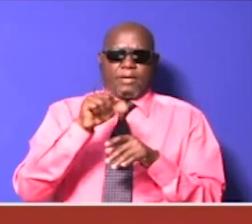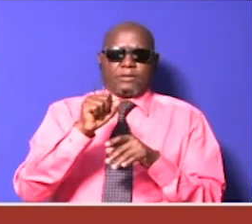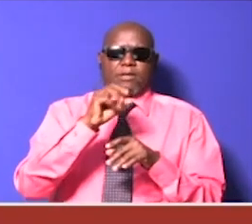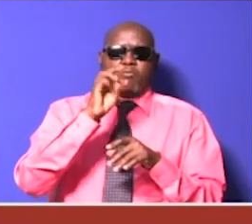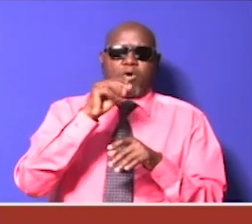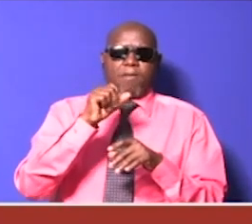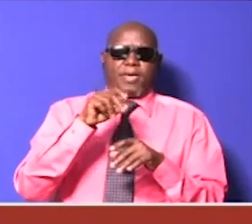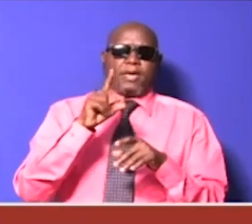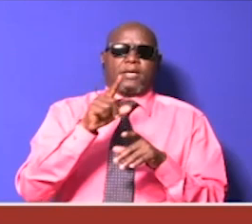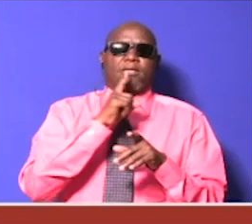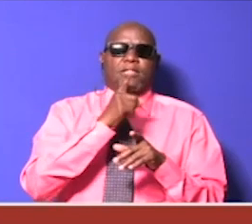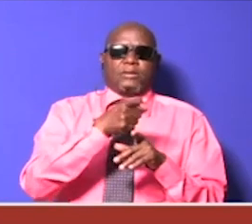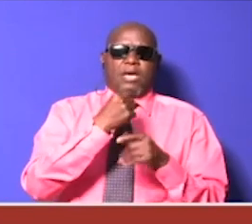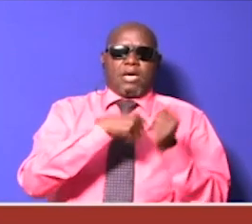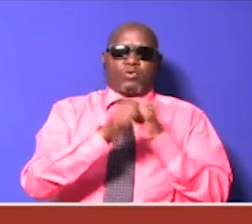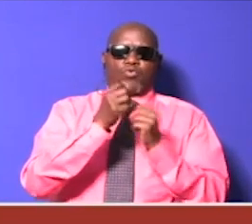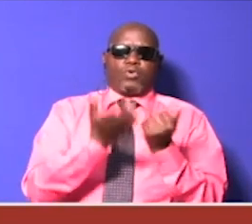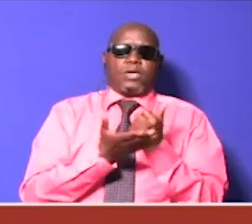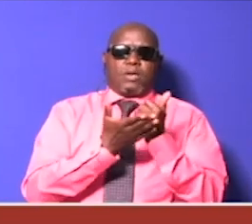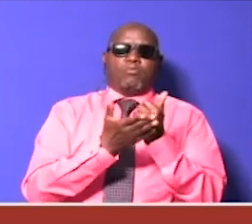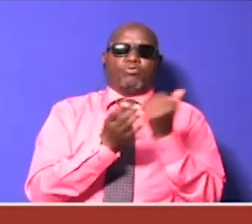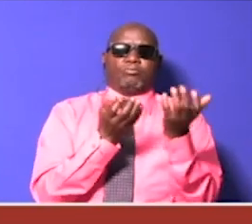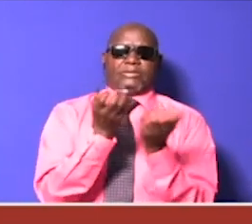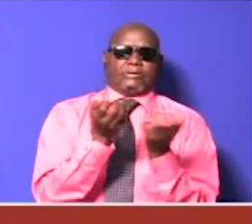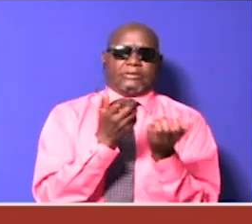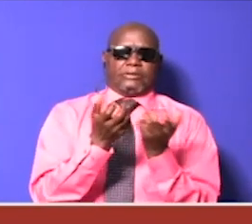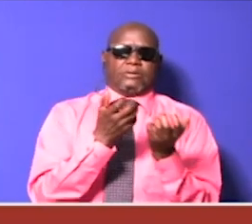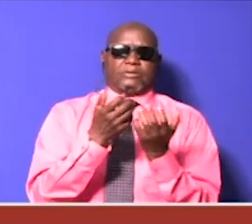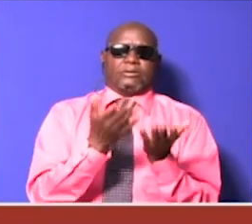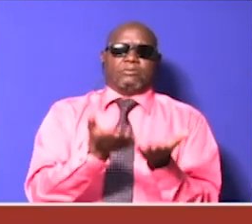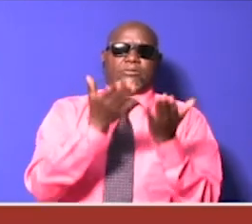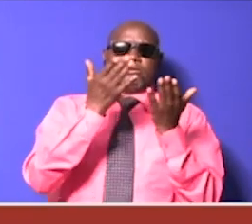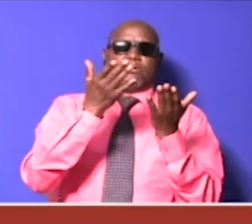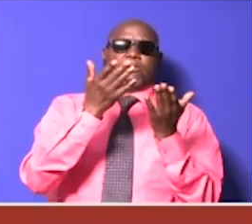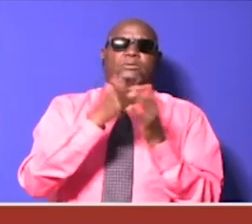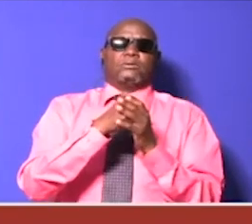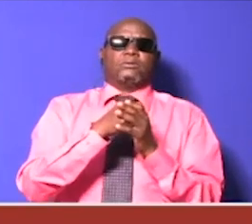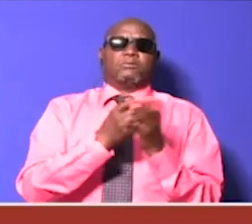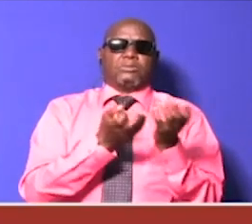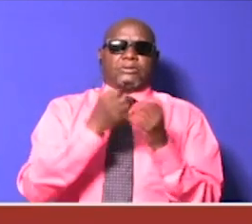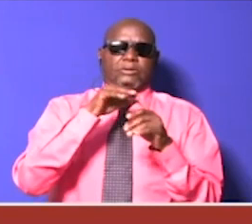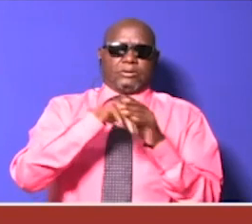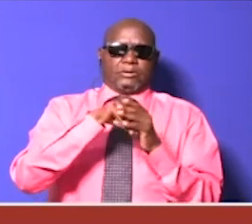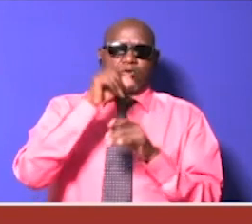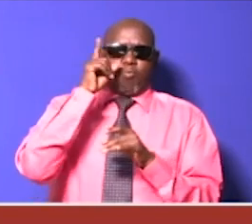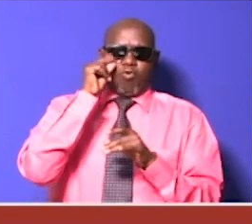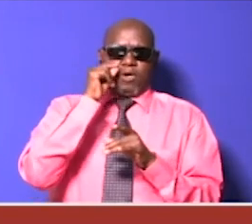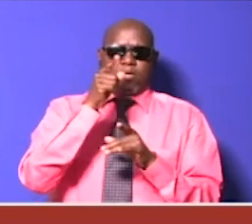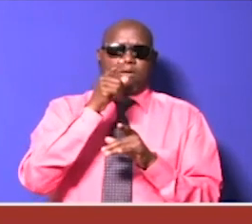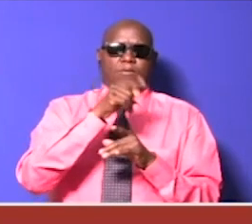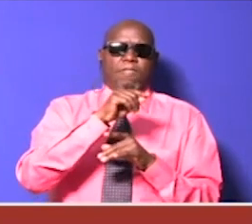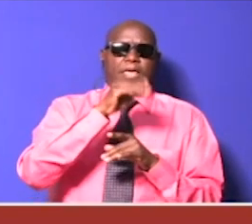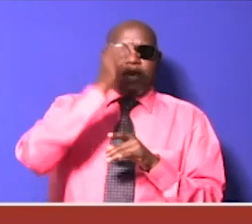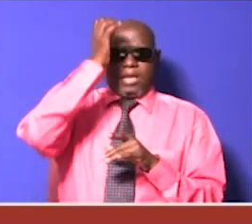safari za biashara na burudani, hivyo kuchochea ukuaji wa uchumi na utalii pwani. Ndege hiyo pia usafiri Eldoret,